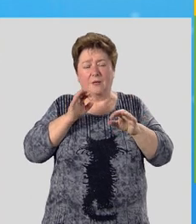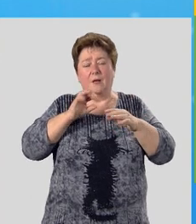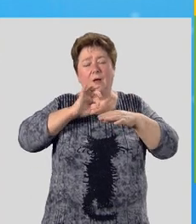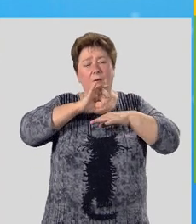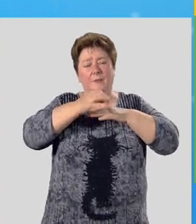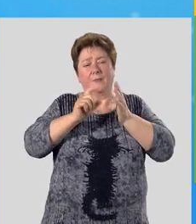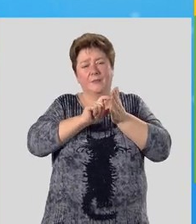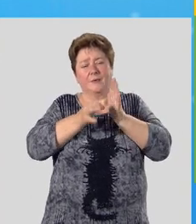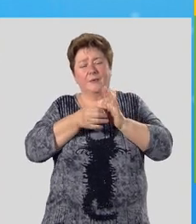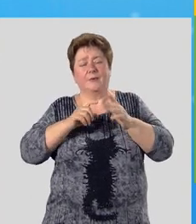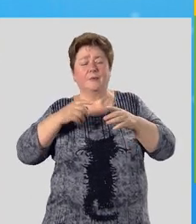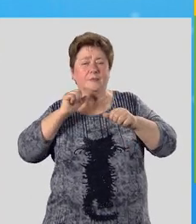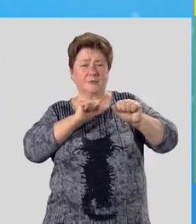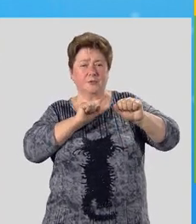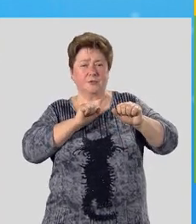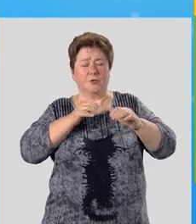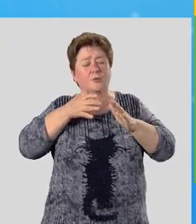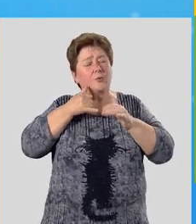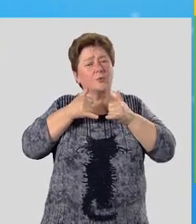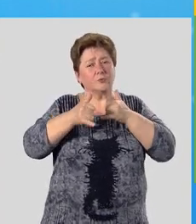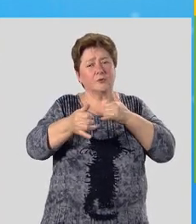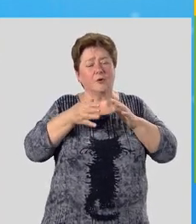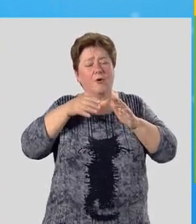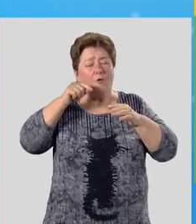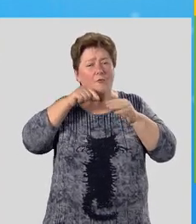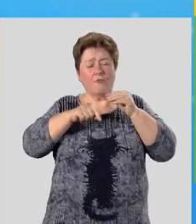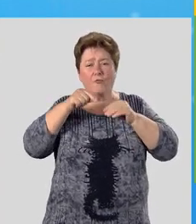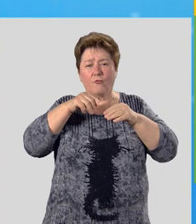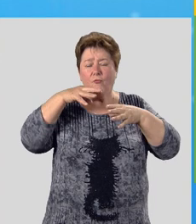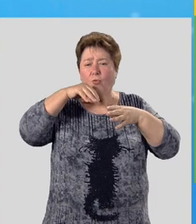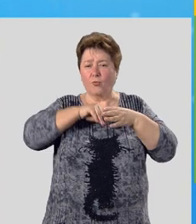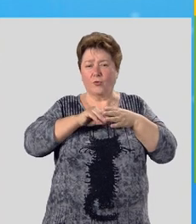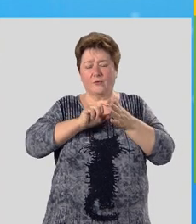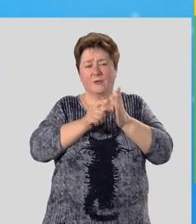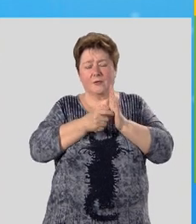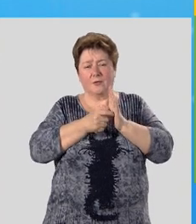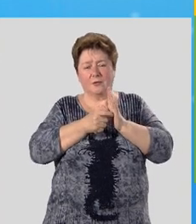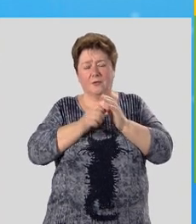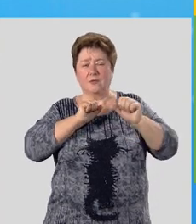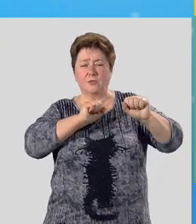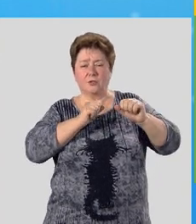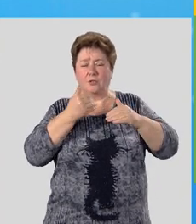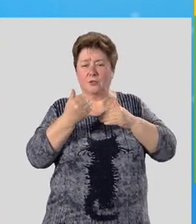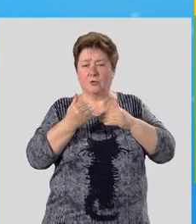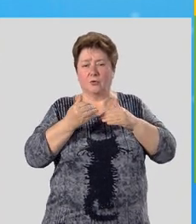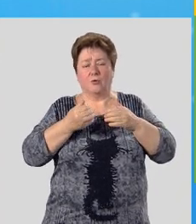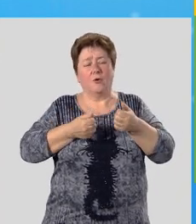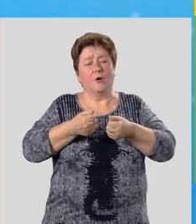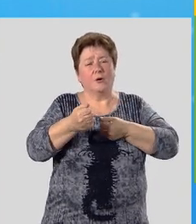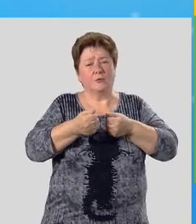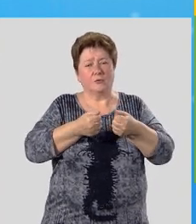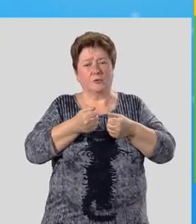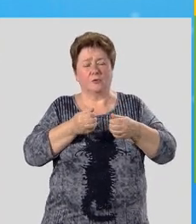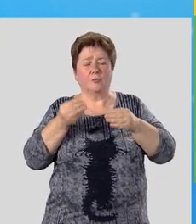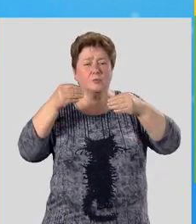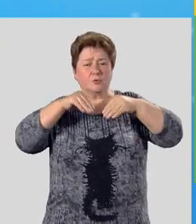плазматическая мембрана препятствует утечке внутреннего содержимого клетки, защищает ее, регулирует